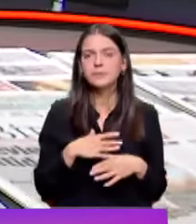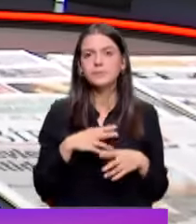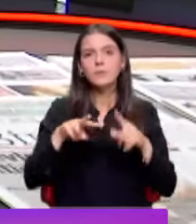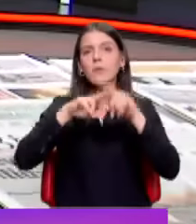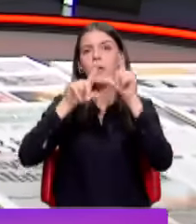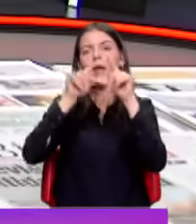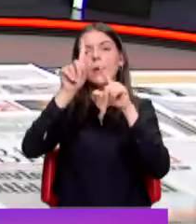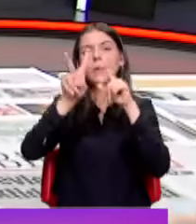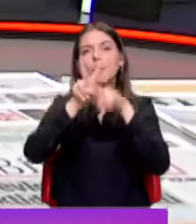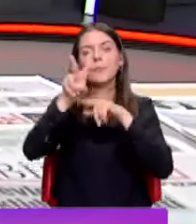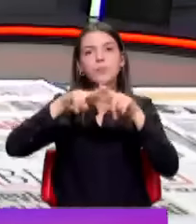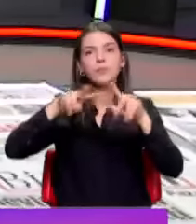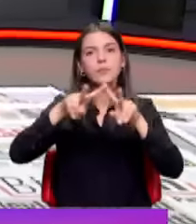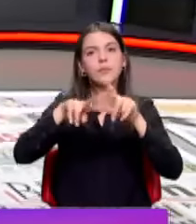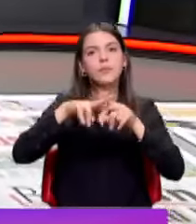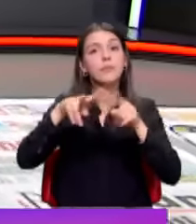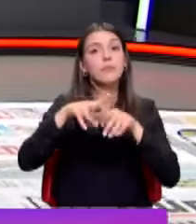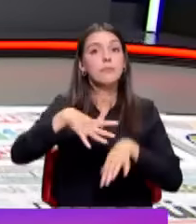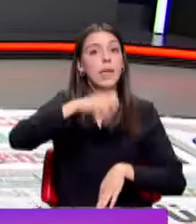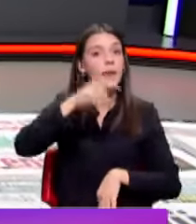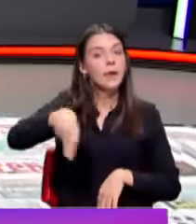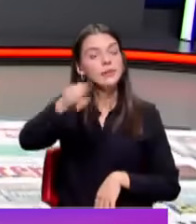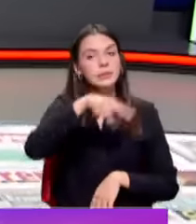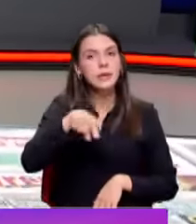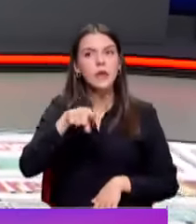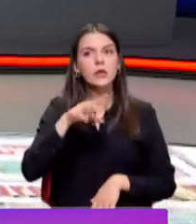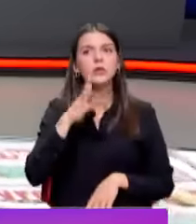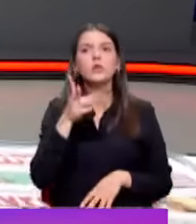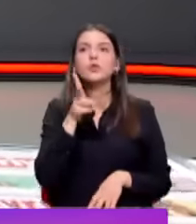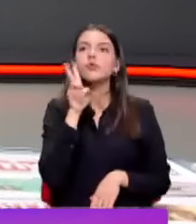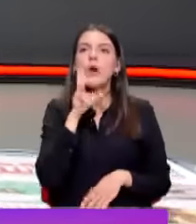merkezden. Biliyorsunuz son dönemde çok meşhur olan bir